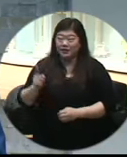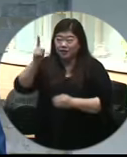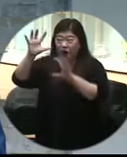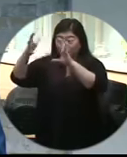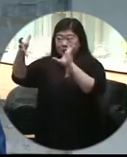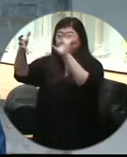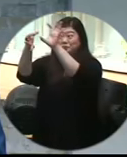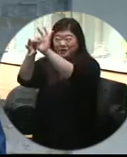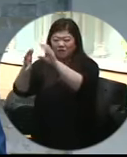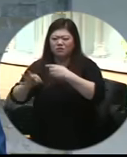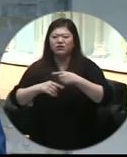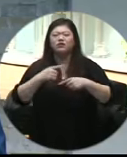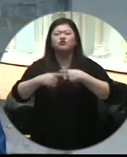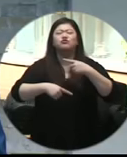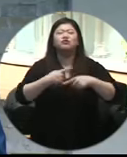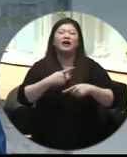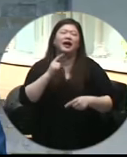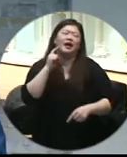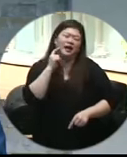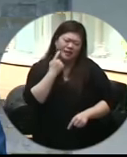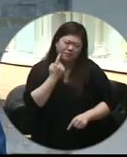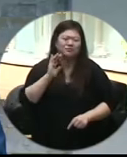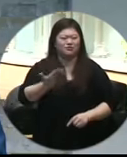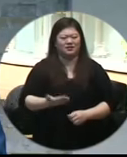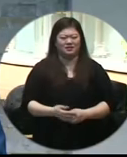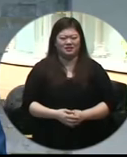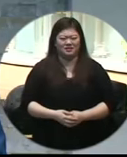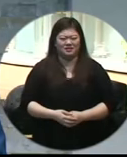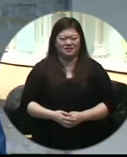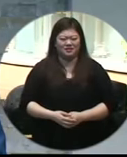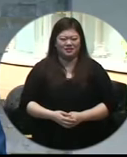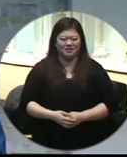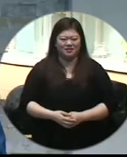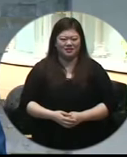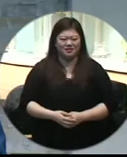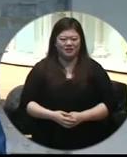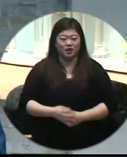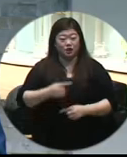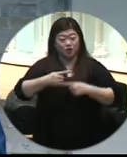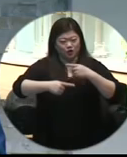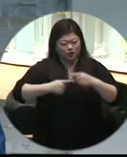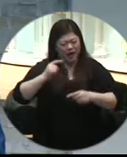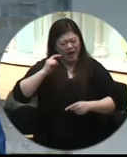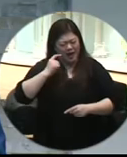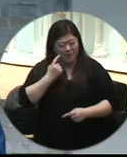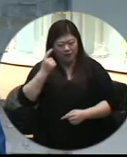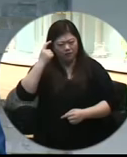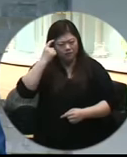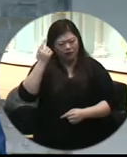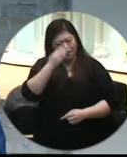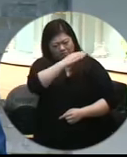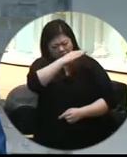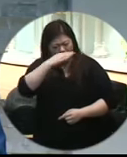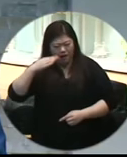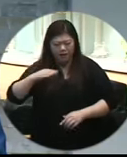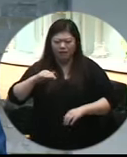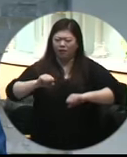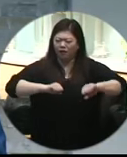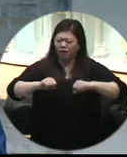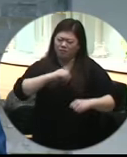말이 틀려요. 생각이 틀려요. 마음이 틀려요. 가치관이 틀려요. 수준이 틀려요.